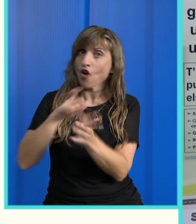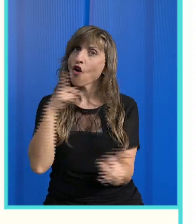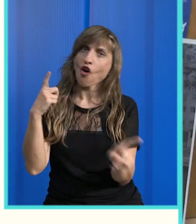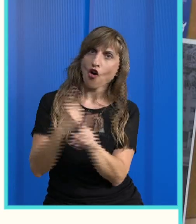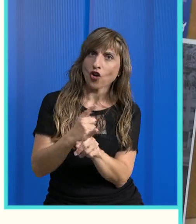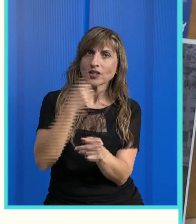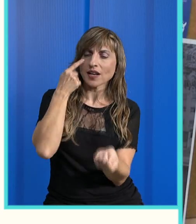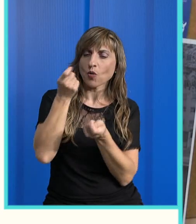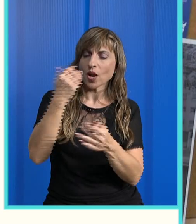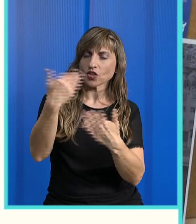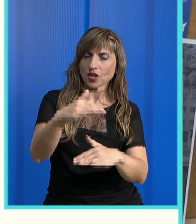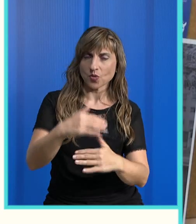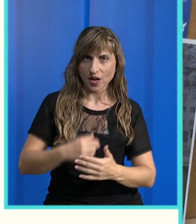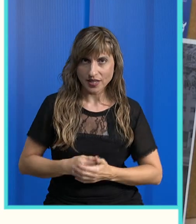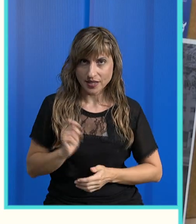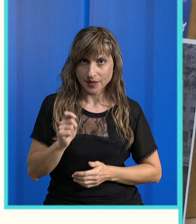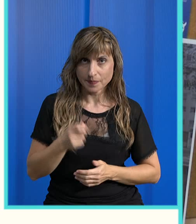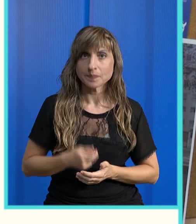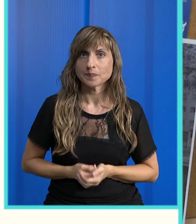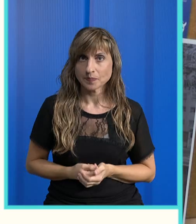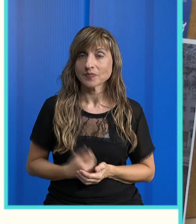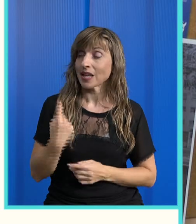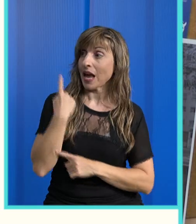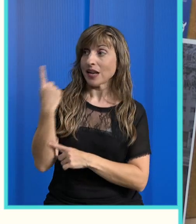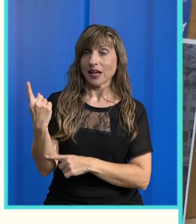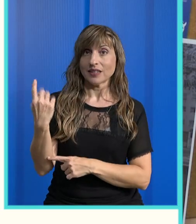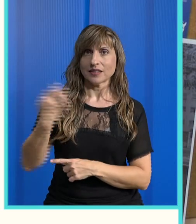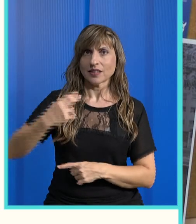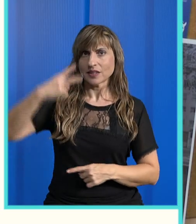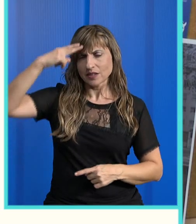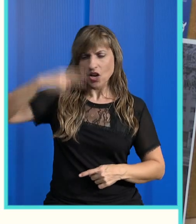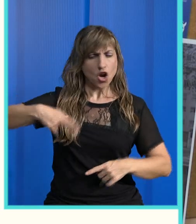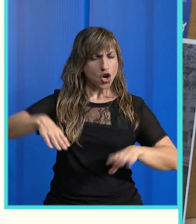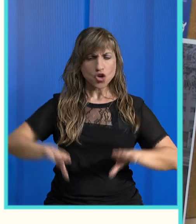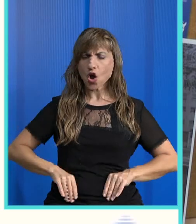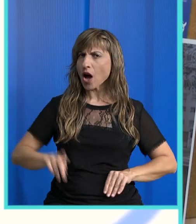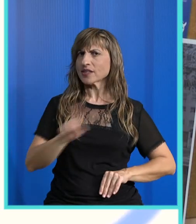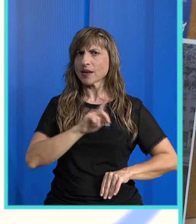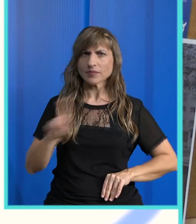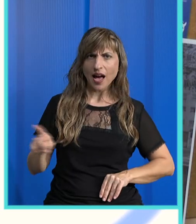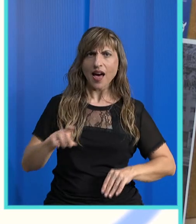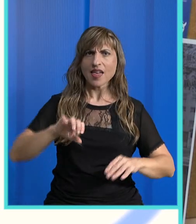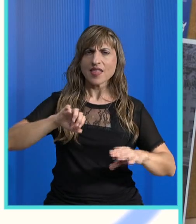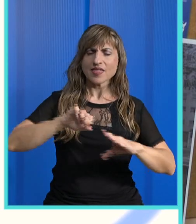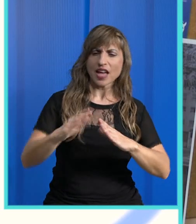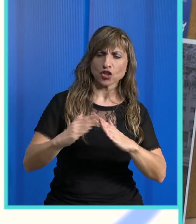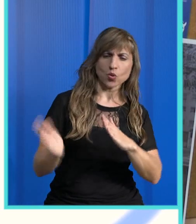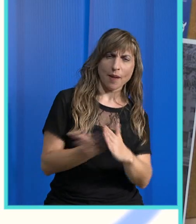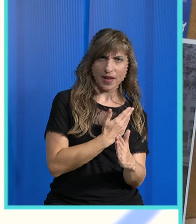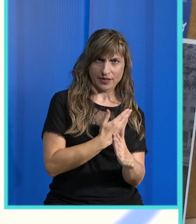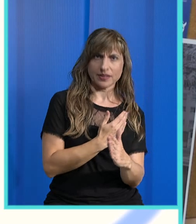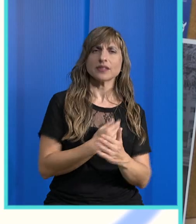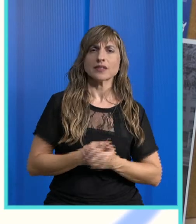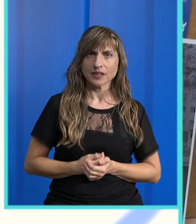de lloguers. El que pot fer com a alcalde és no tolerar tots els donaments que s'estan produint a la ciutat, els talls de subministrament,